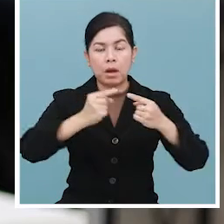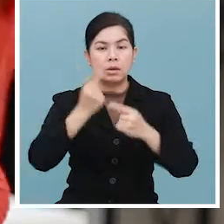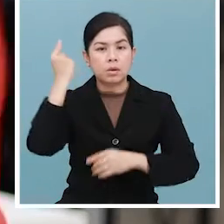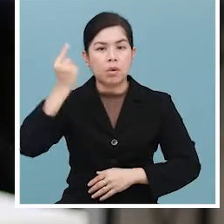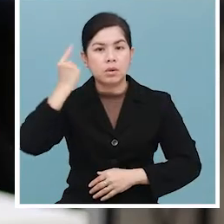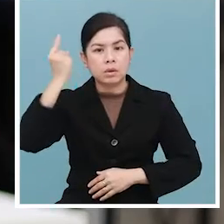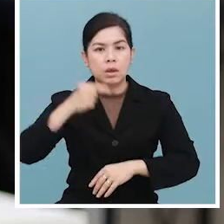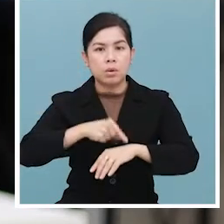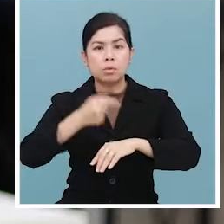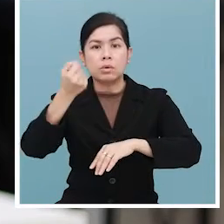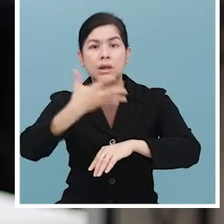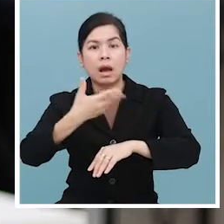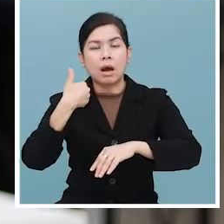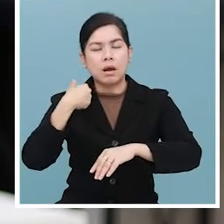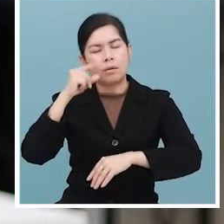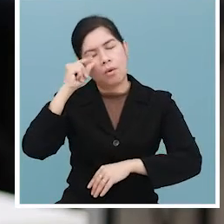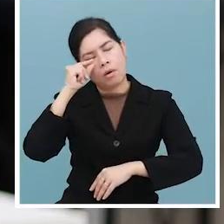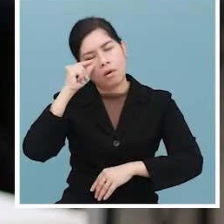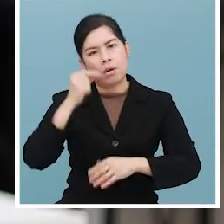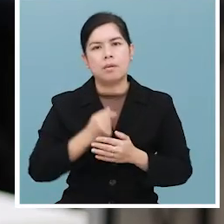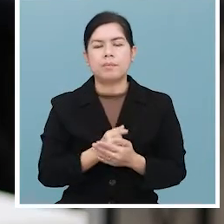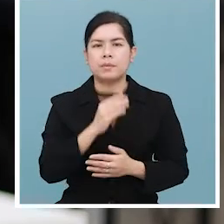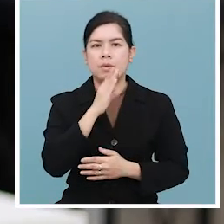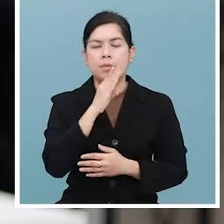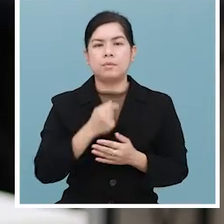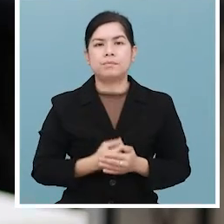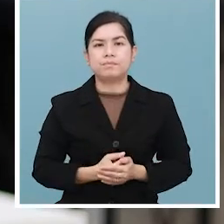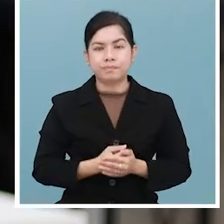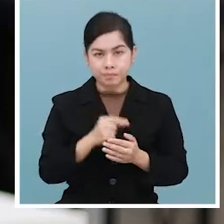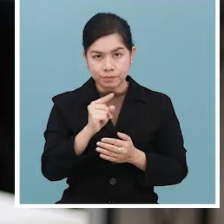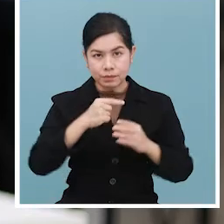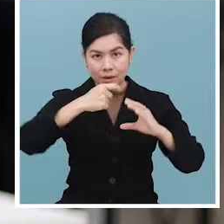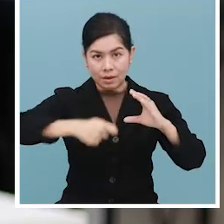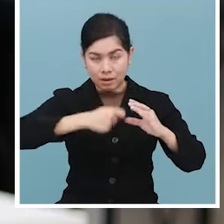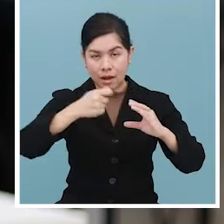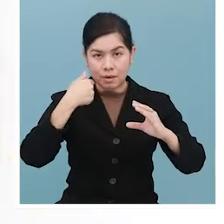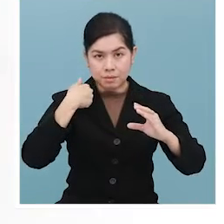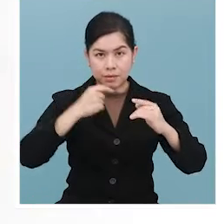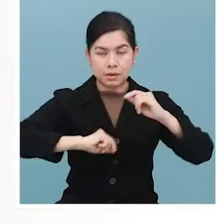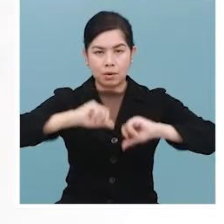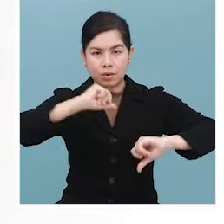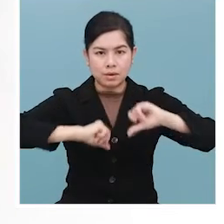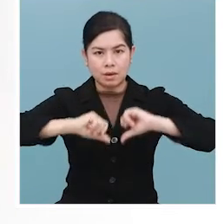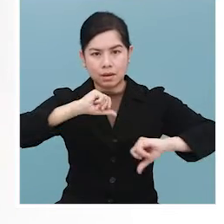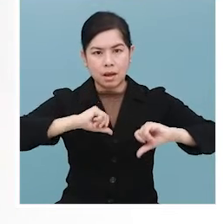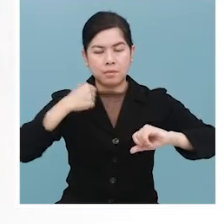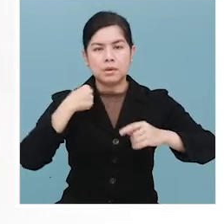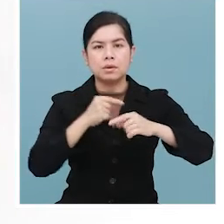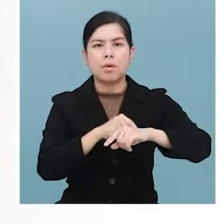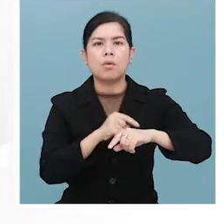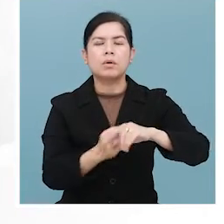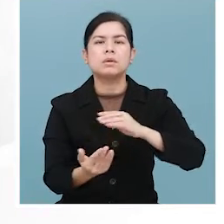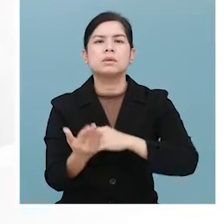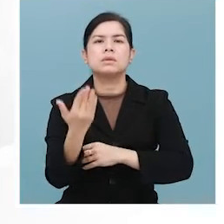ก็คือฟ้าสางแล้วก็เริ่มนอนแต่ถ้าวันไหนถ่าย 9:00 น.เงี้ยก็ตื่นคือพวกพี่จะอึ